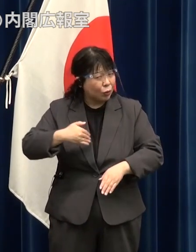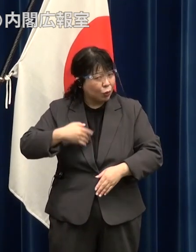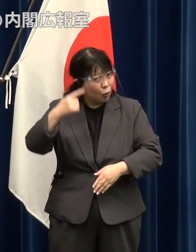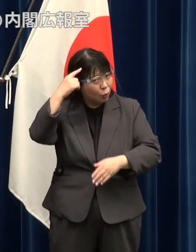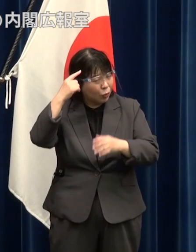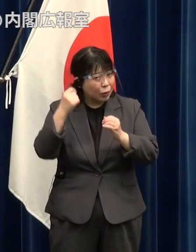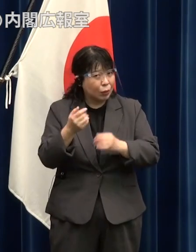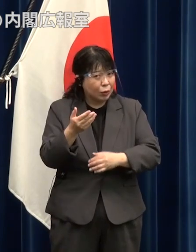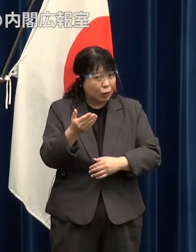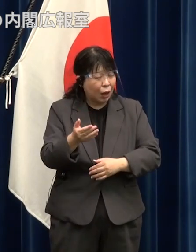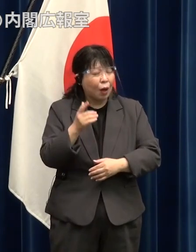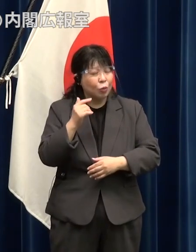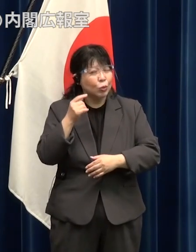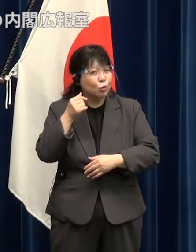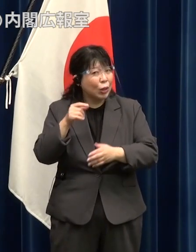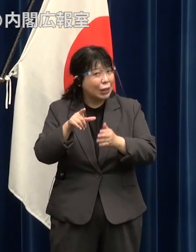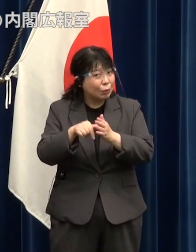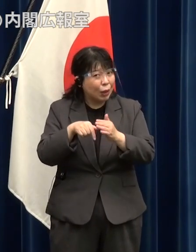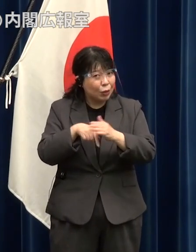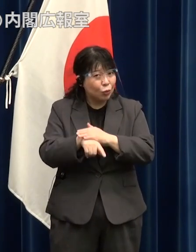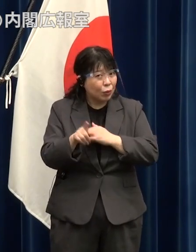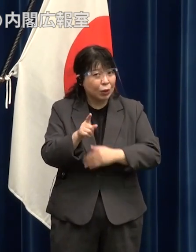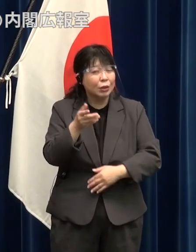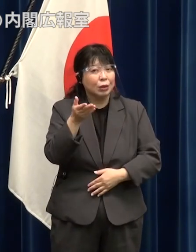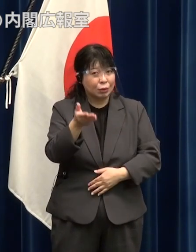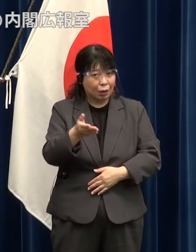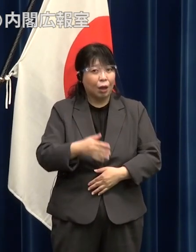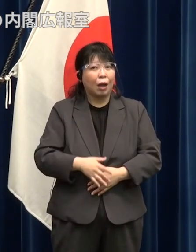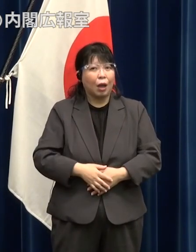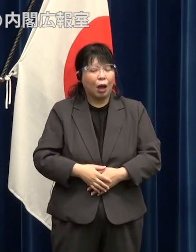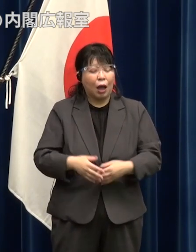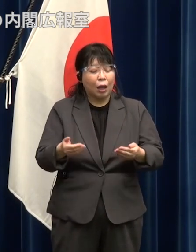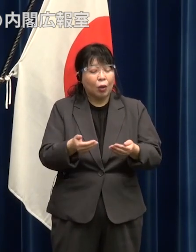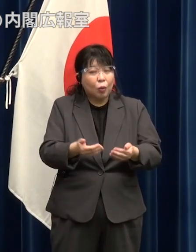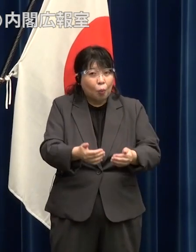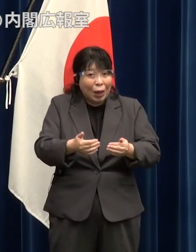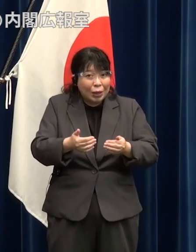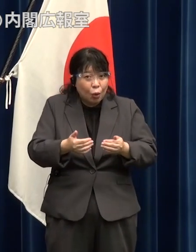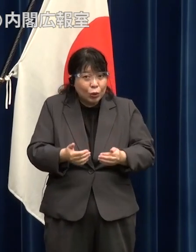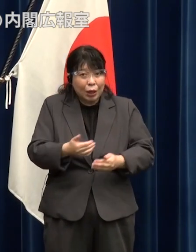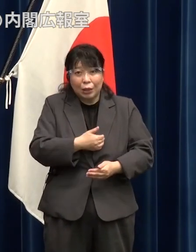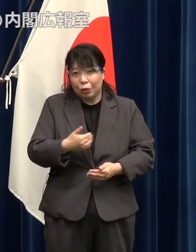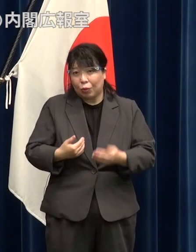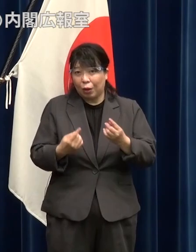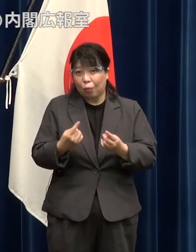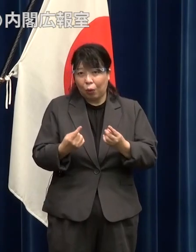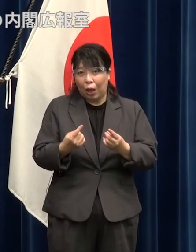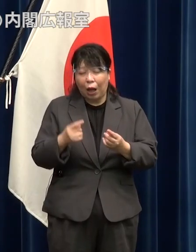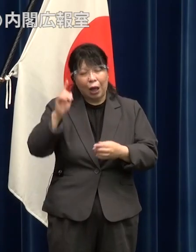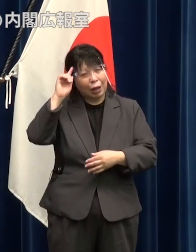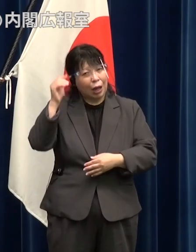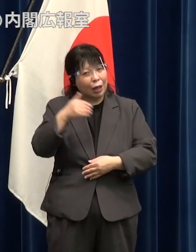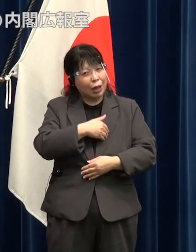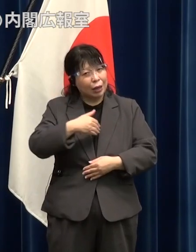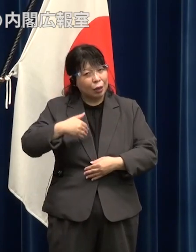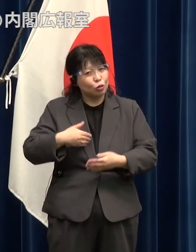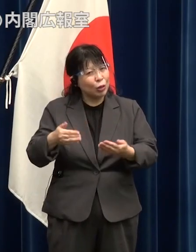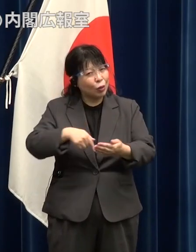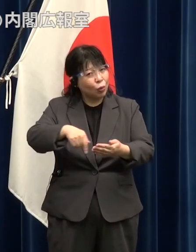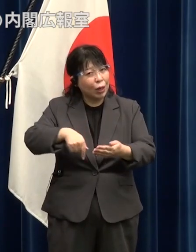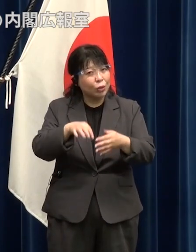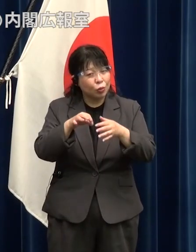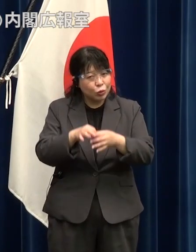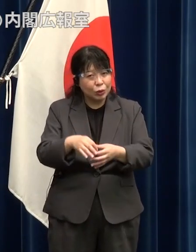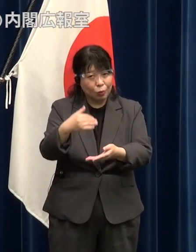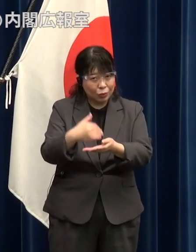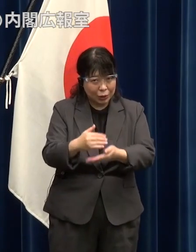えならその理由は何でしょうか。作業の前倒しは可能かどうかと考えられる作業内容についても合わせてお聞か